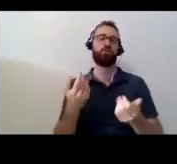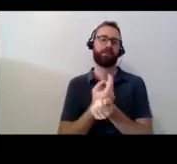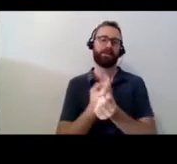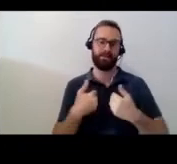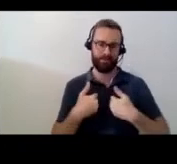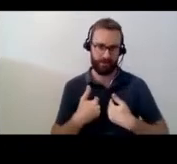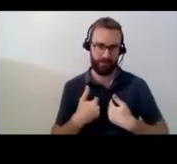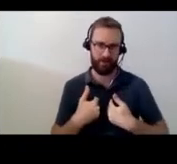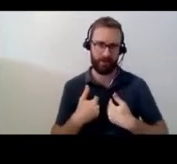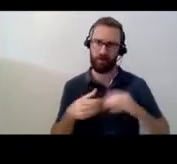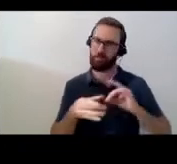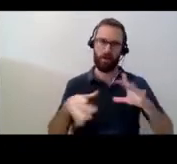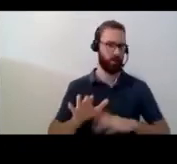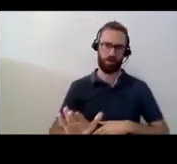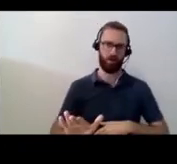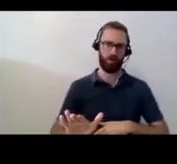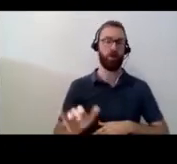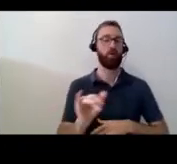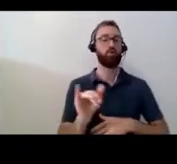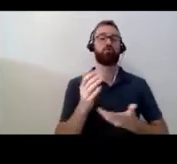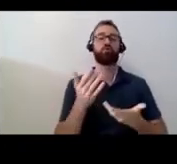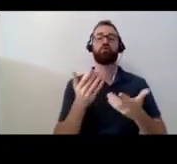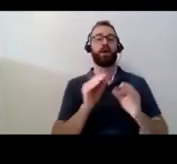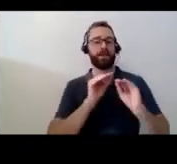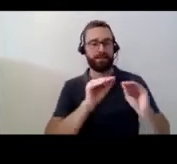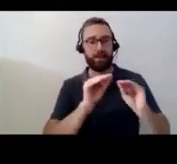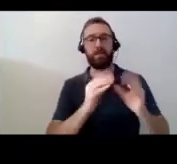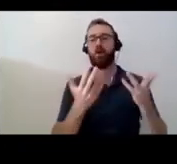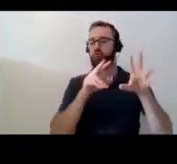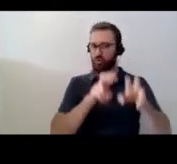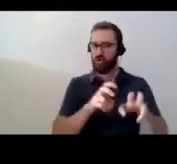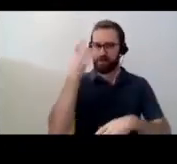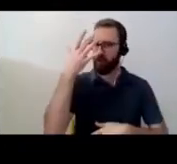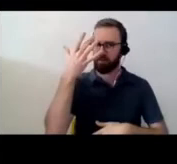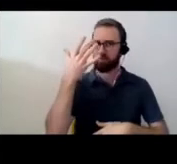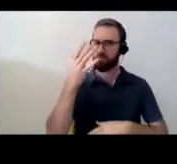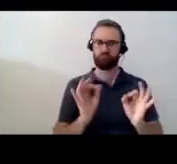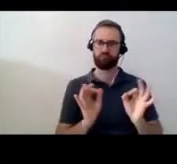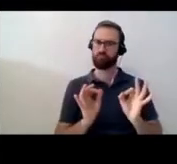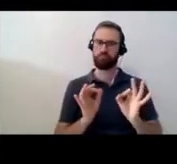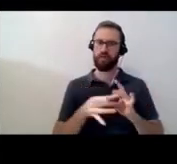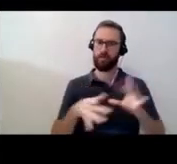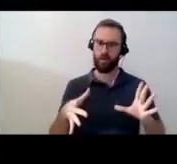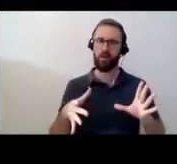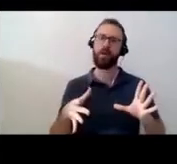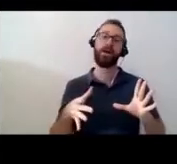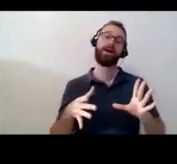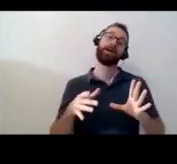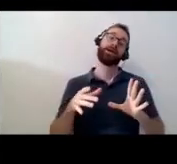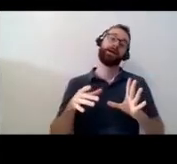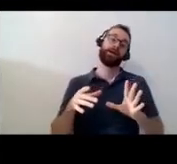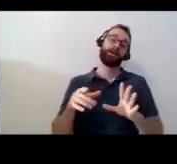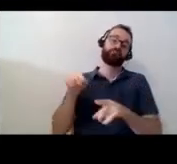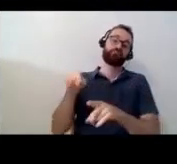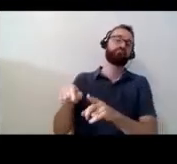reviendra. Donc, et ni des activités d'enseignement ou de recherche scientifique pratiquées selon les règles